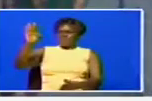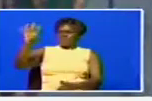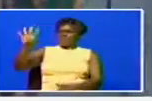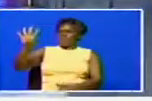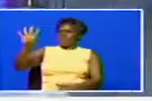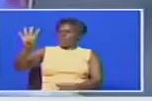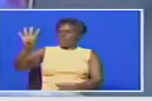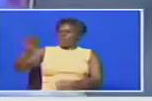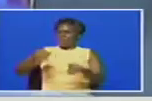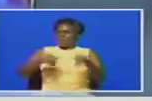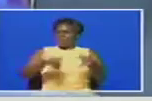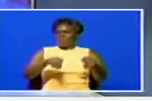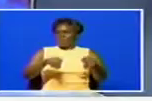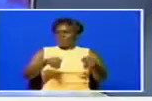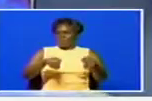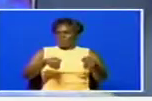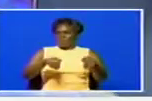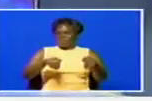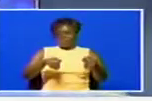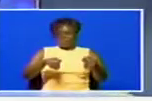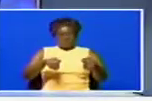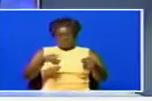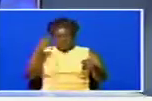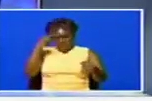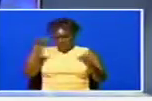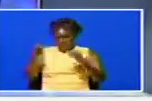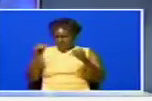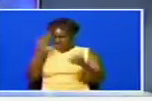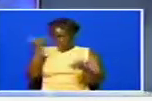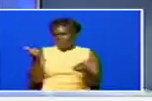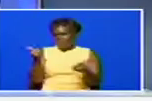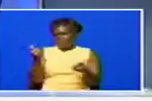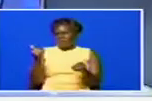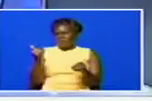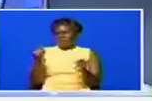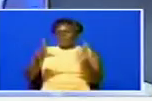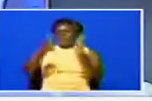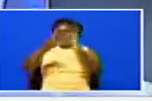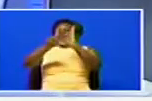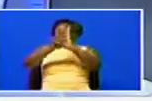tunafaa kufuata. Naona unatikisa kichwa kidogo kechla upande wa unajua sheria is